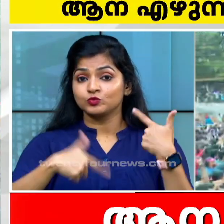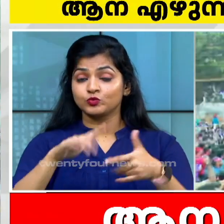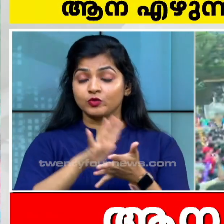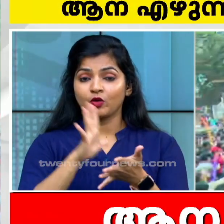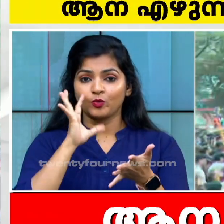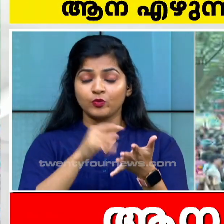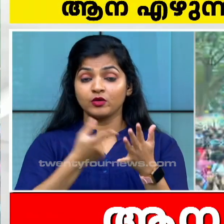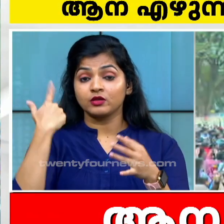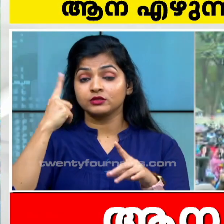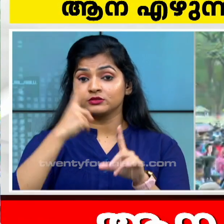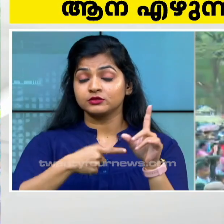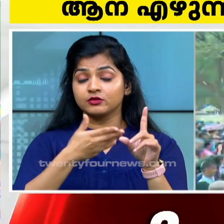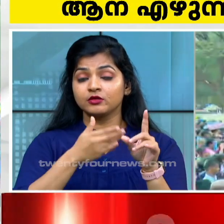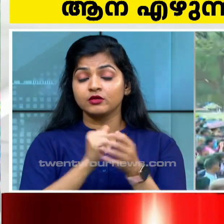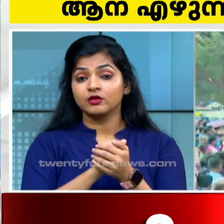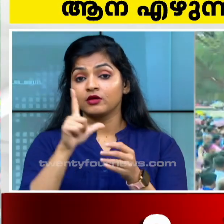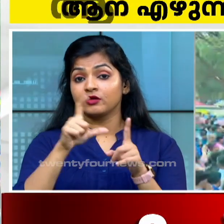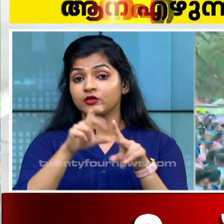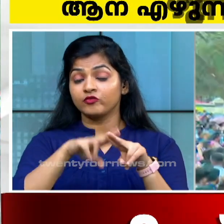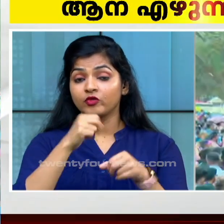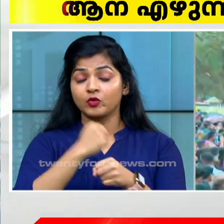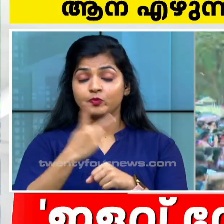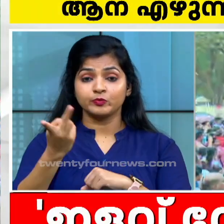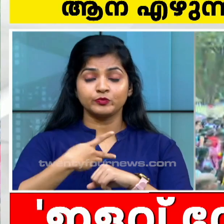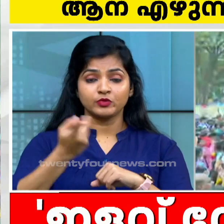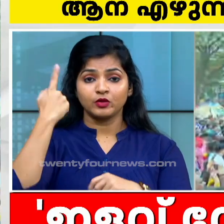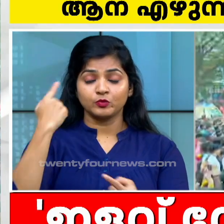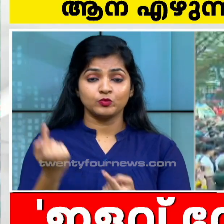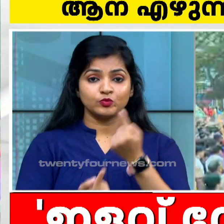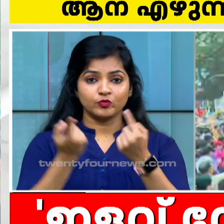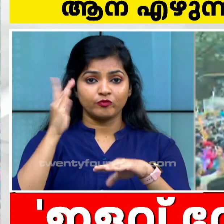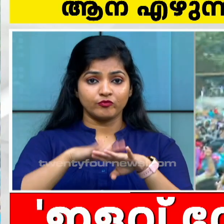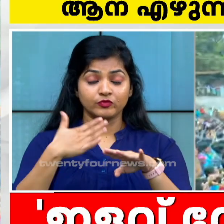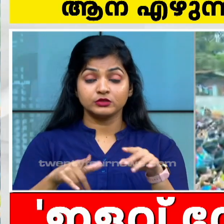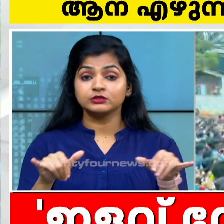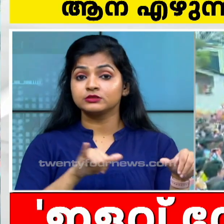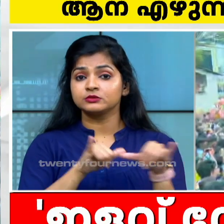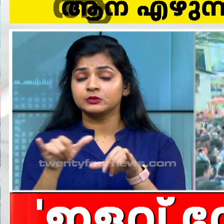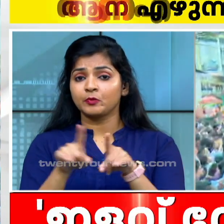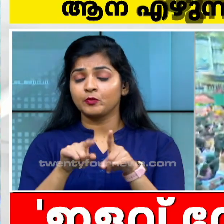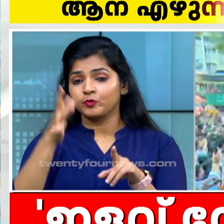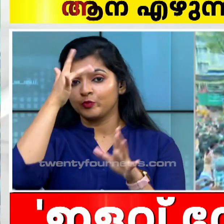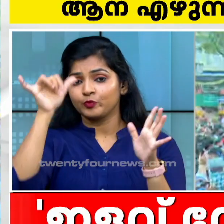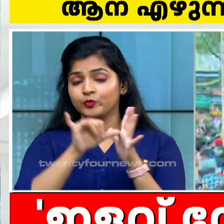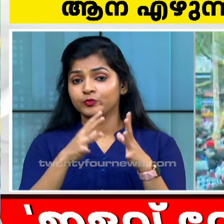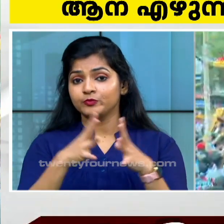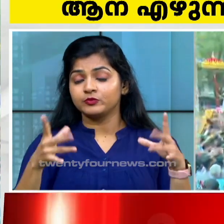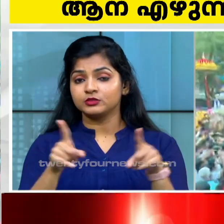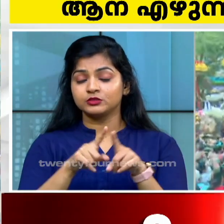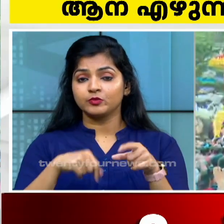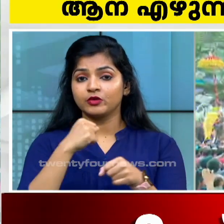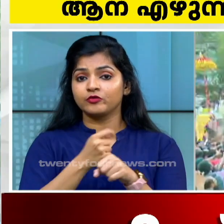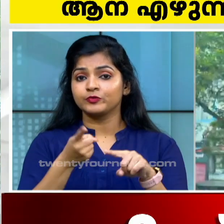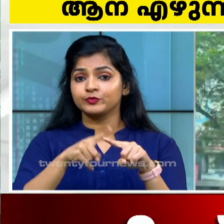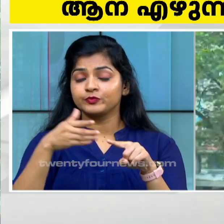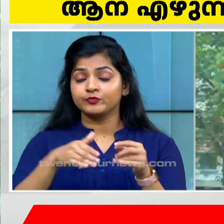തവണ അല്ലെങ്കിൽ LDF സർക്കാരിനൊക്കെ വലിയ തിരിച്ചടി ഉണ്ടാക്കിയതാണ്. അതുപോലെ തന്നെ മറ്റൊരു സമാനമായ വീണ്ടും ഒരു പ്രതിസന്ധിയിലേക്ക് സർക്കാർ സംവിധാനങ്ങൾ എത്തി നിൽക്കുന്നു.